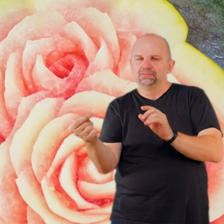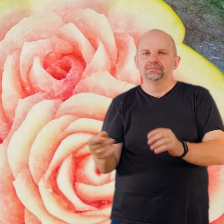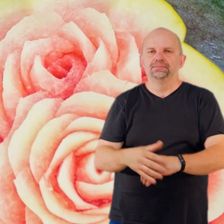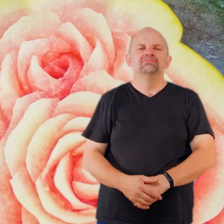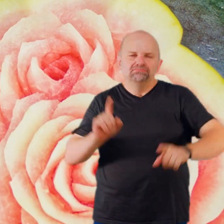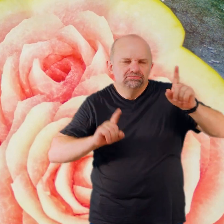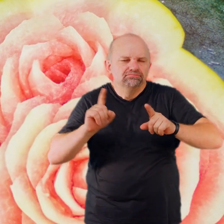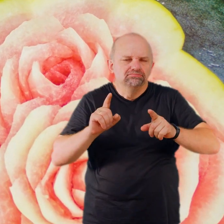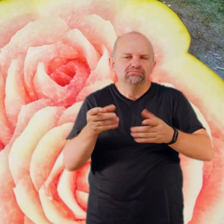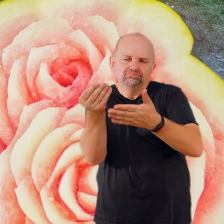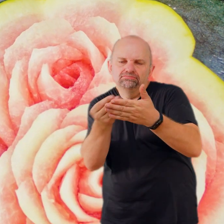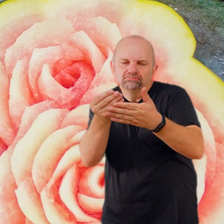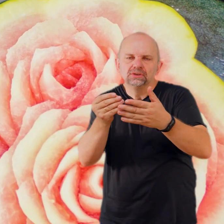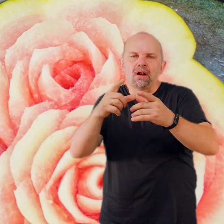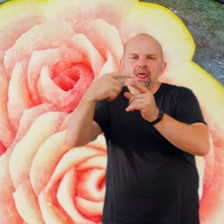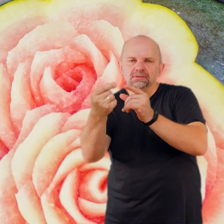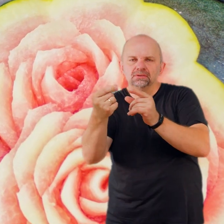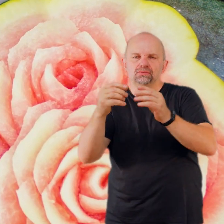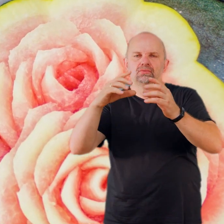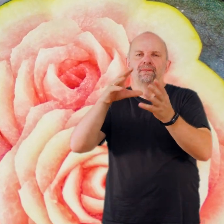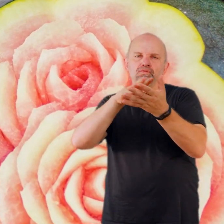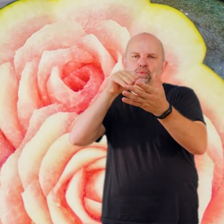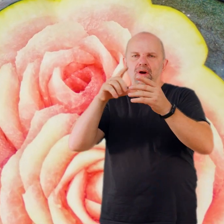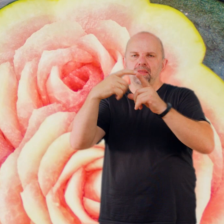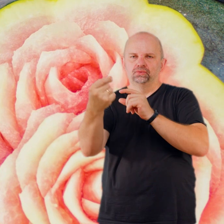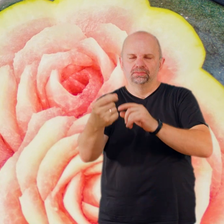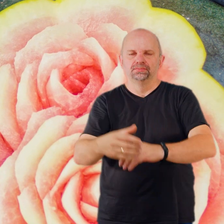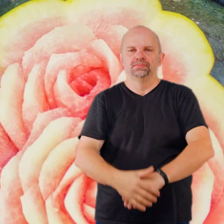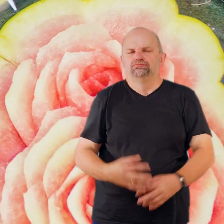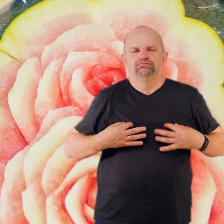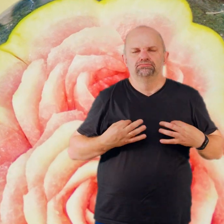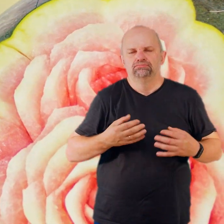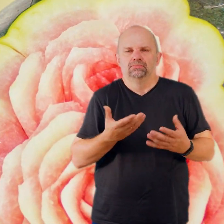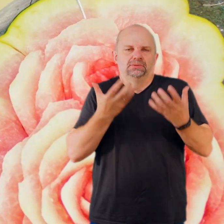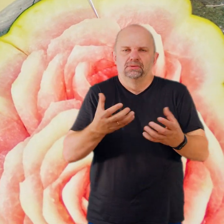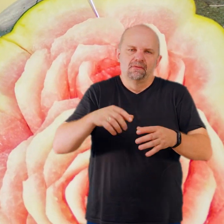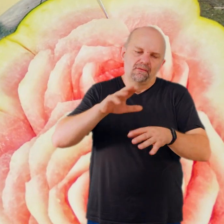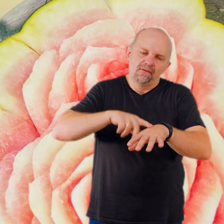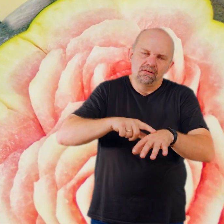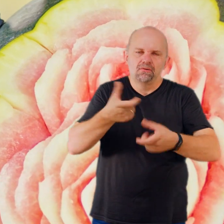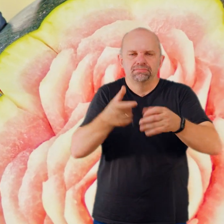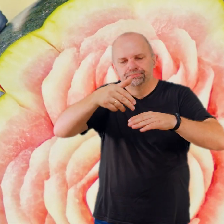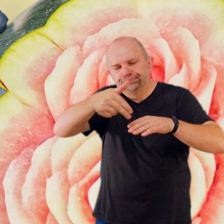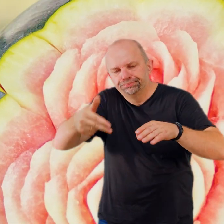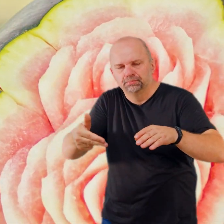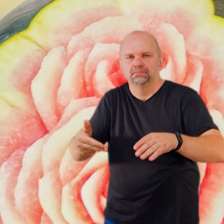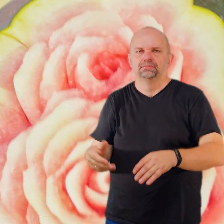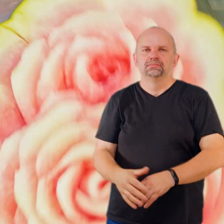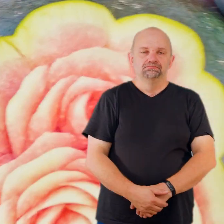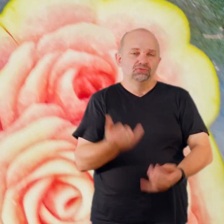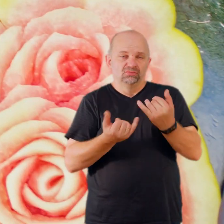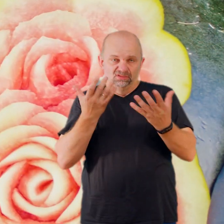nacinamy. Jeżeli chodzi o rysowanie, jest dosyć trudniejsze, bo nie jest tak płynne, ale dzięki temu będziemy mieli w miarę